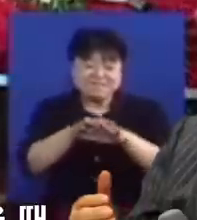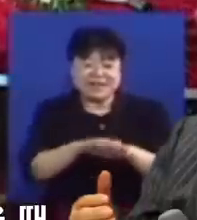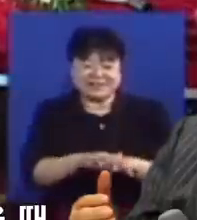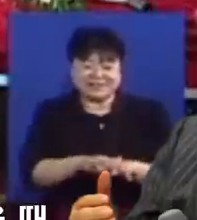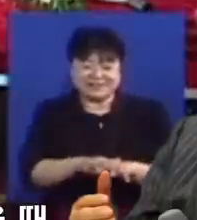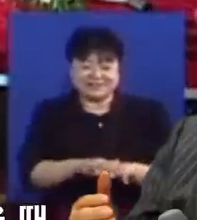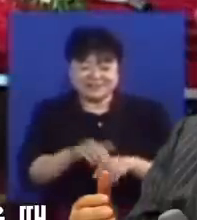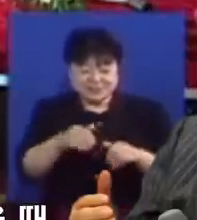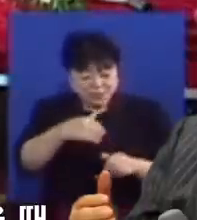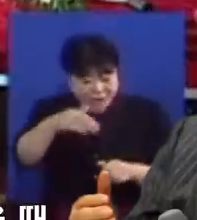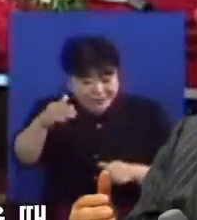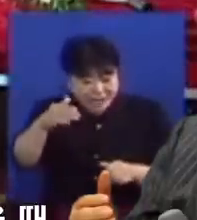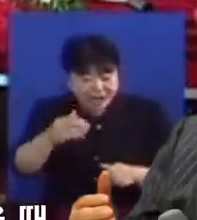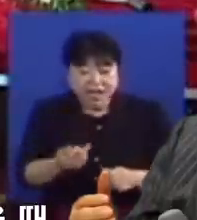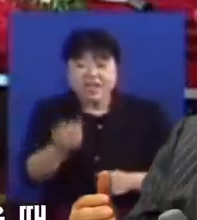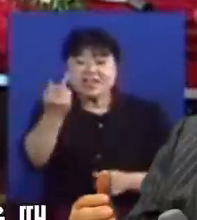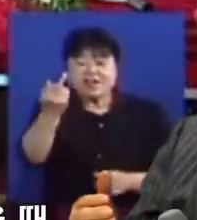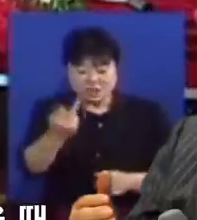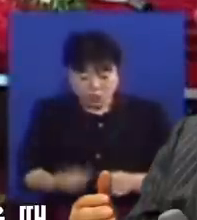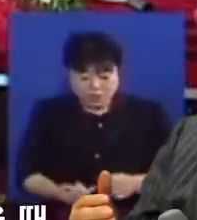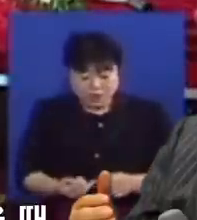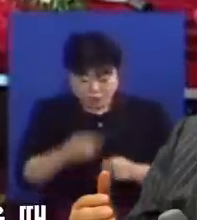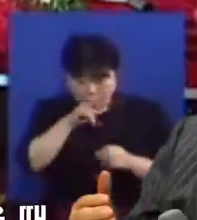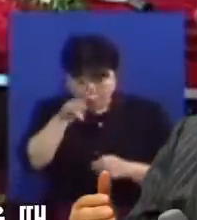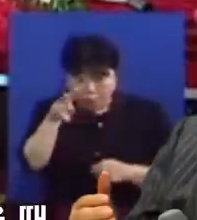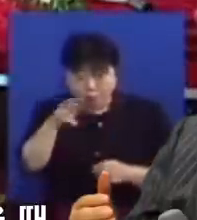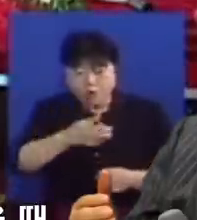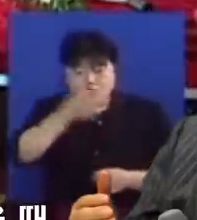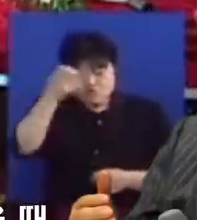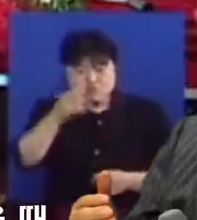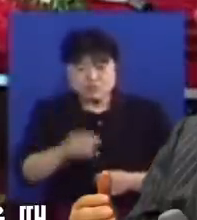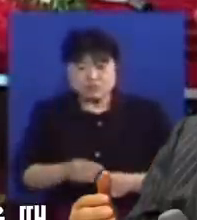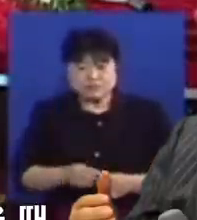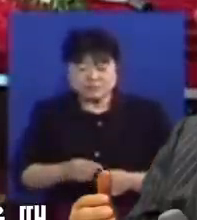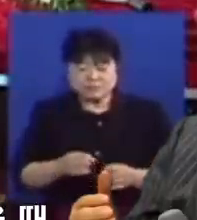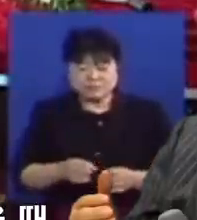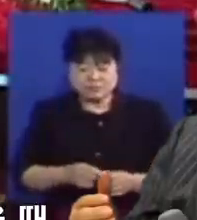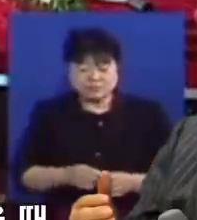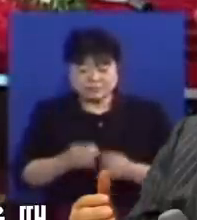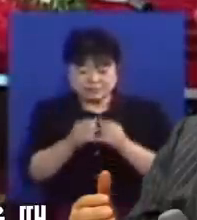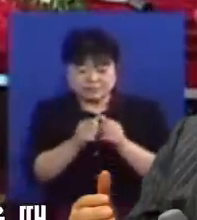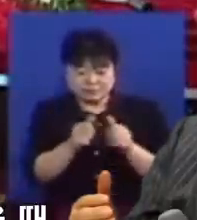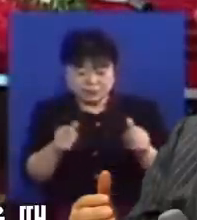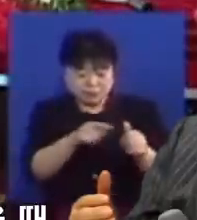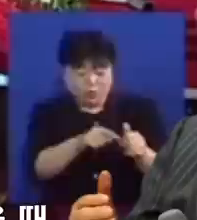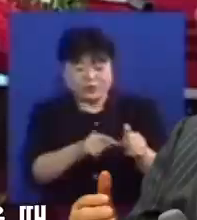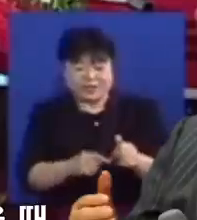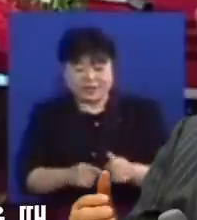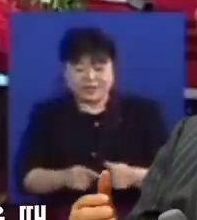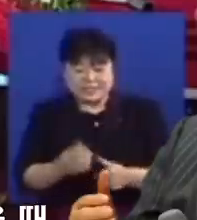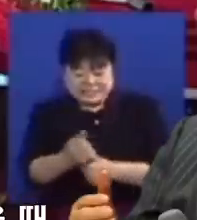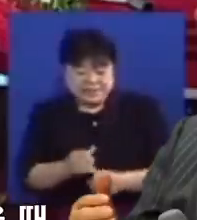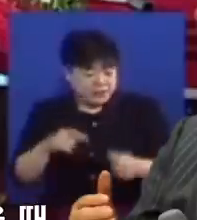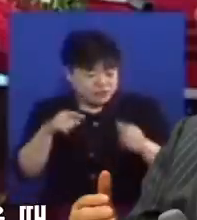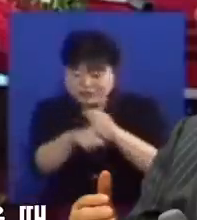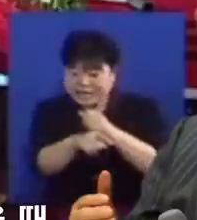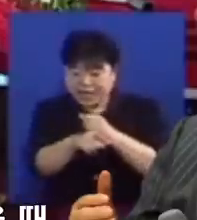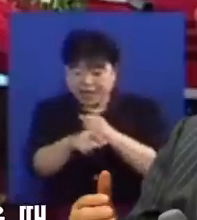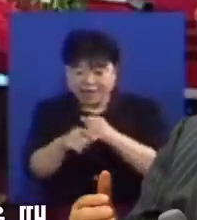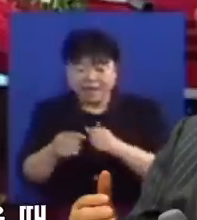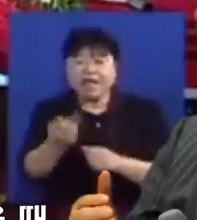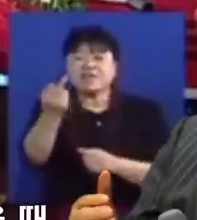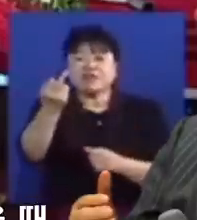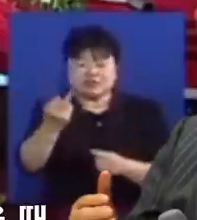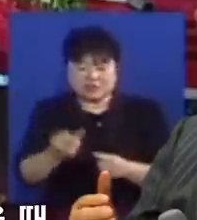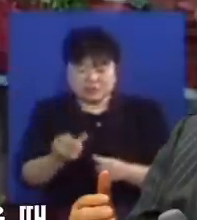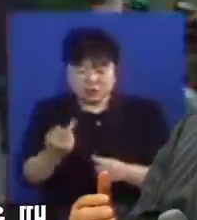갔다가 형들이 요셉이 오는 것을 보고 저 자식 꿈꾸는 놈이 온다. 꿈꾸는 놈을 잡아 죽여버리자.